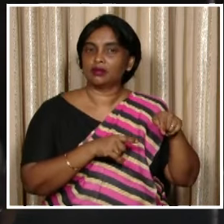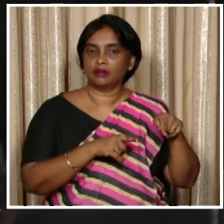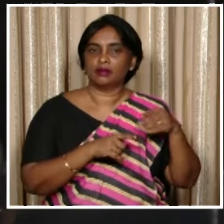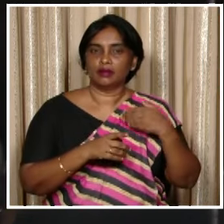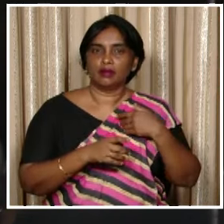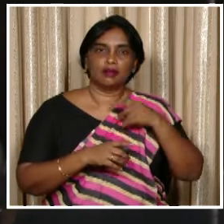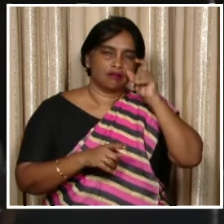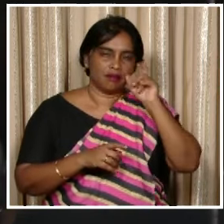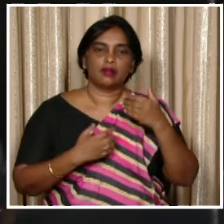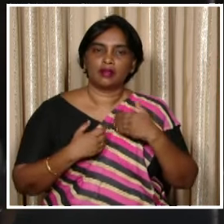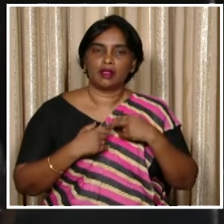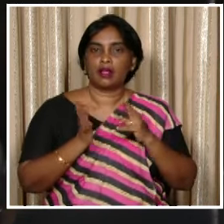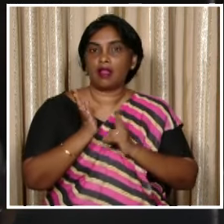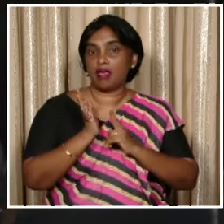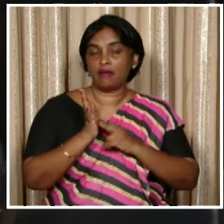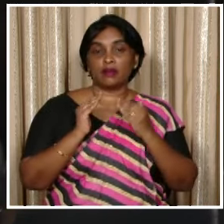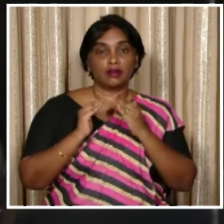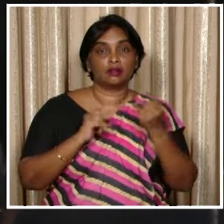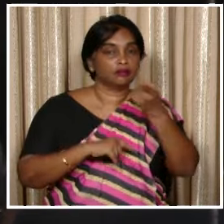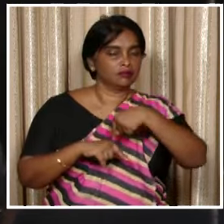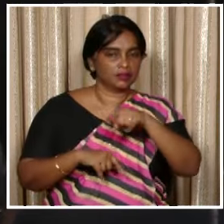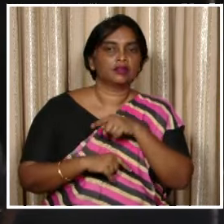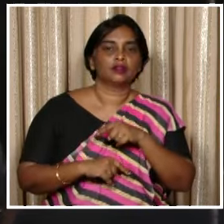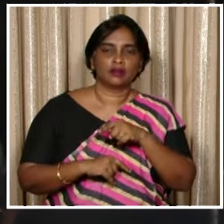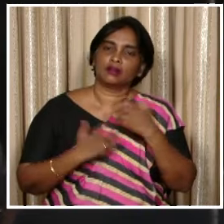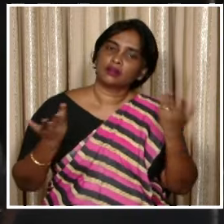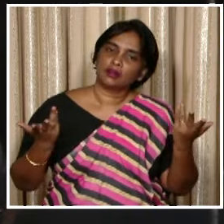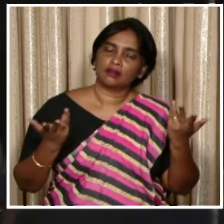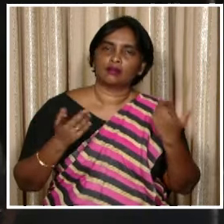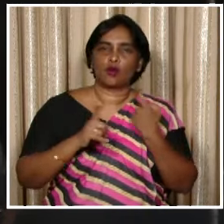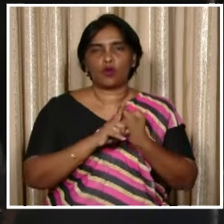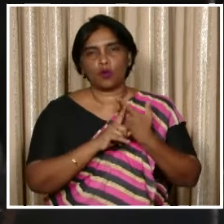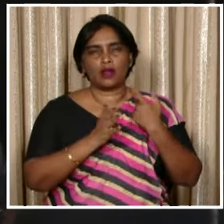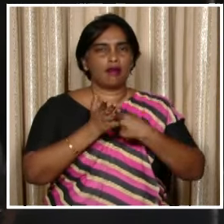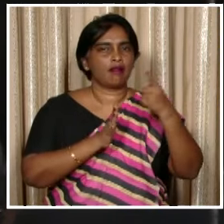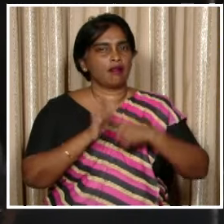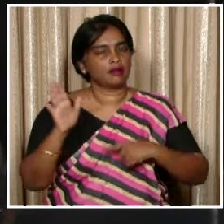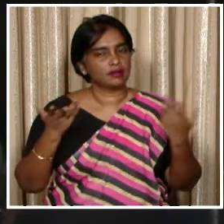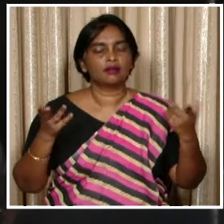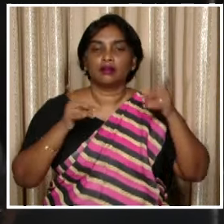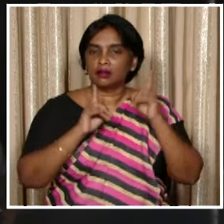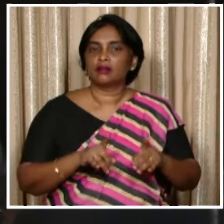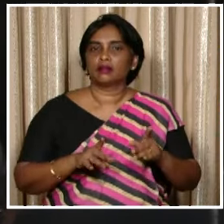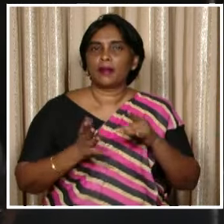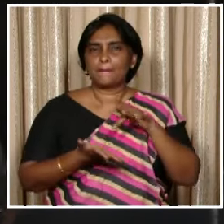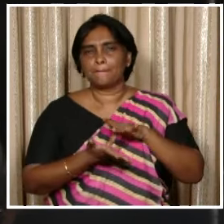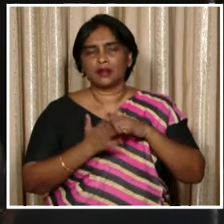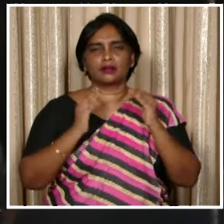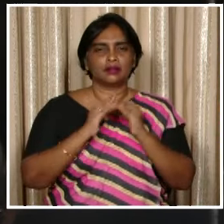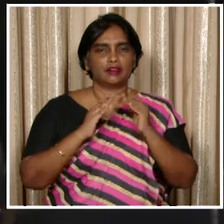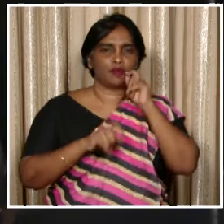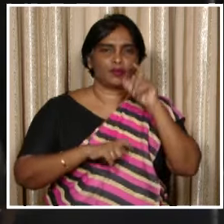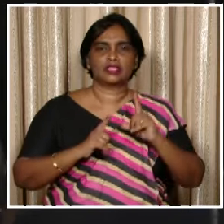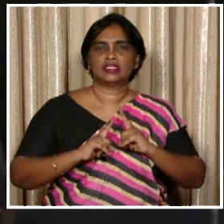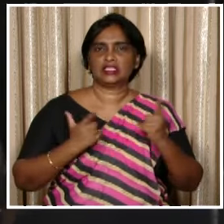මම බලාගන්නේ. දැන් නාවල වාගේ ගෙවක් පැත්තක් ගත්තොත් එහෙමත් නැත්නම් පිට කෝට්ටේ රාජගිරිය මේවා සාමාන්‍ය මැද පන්තිය පුද්ගලයෝ